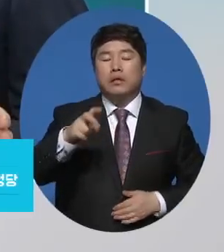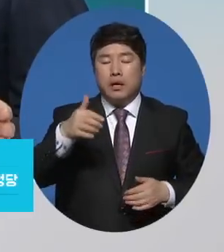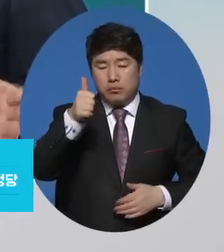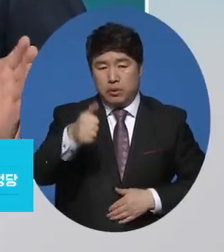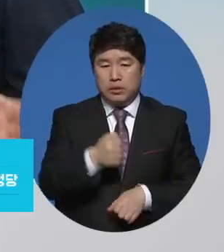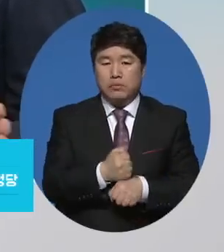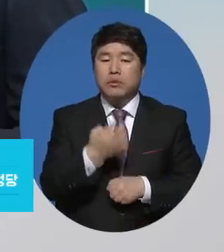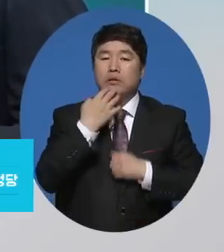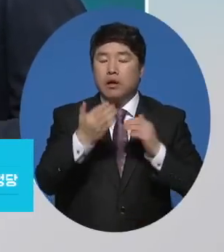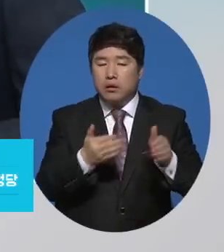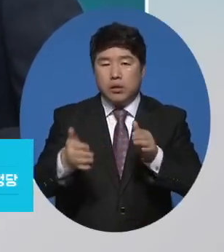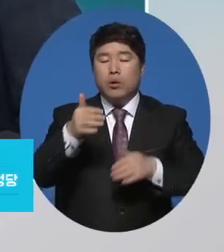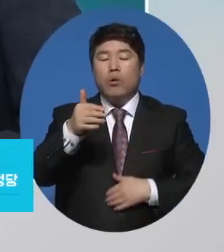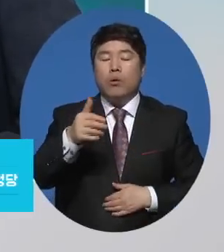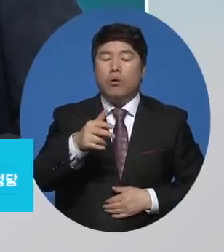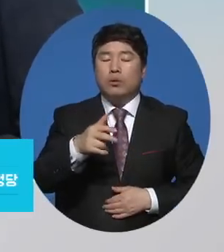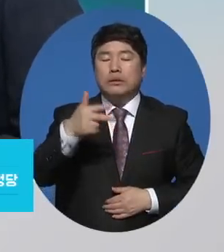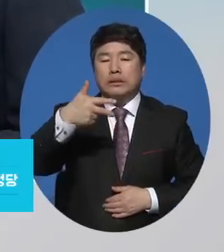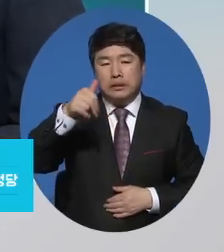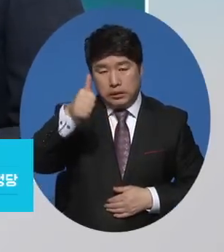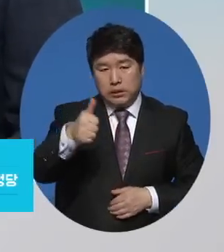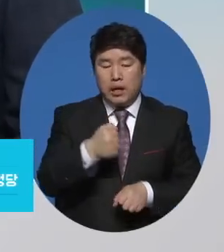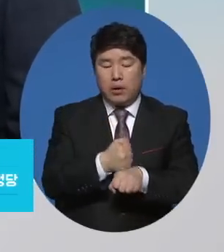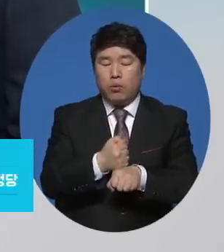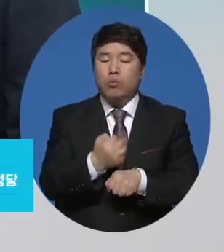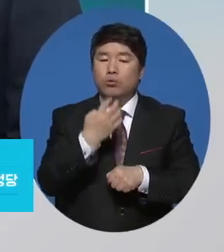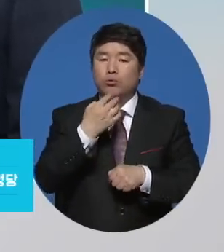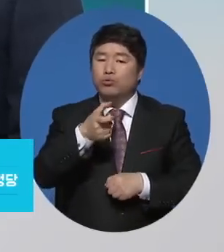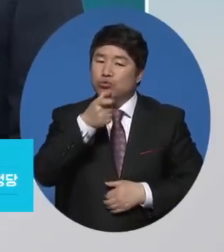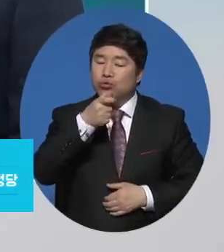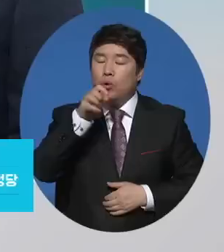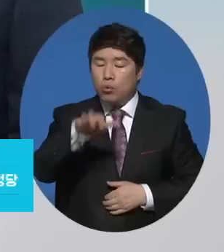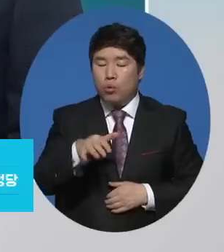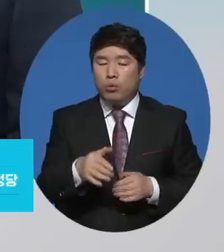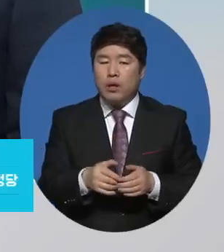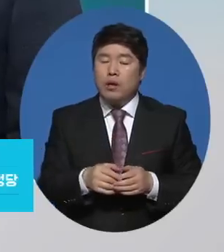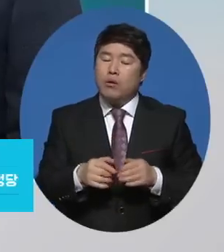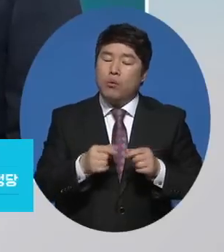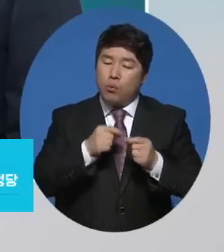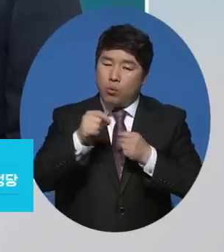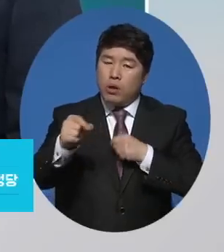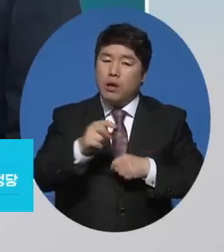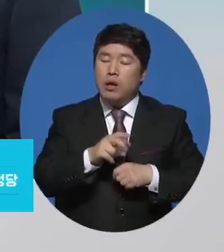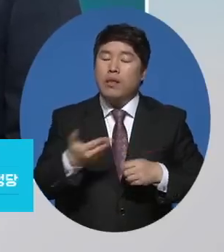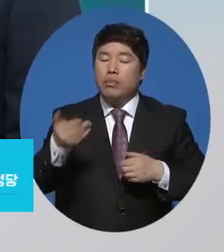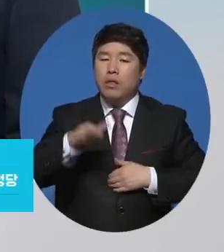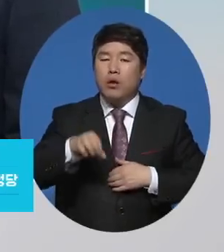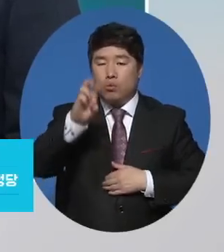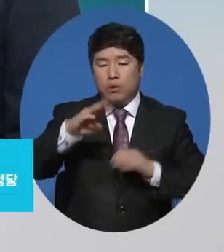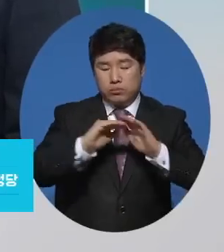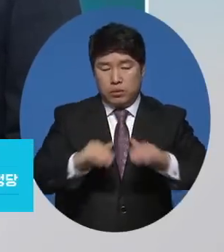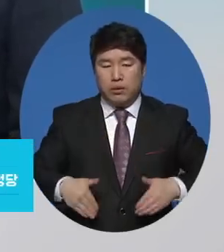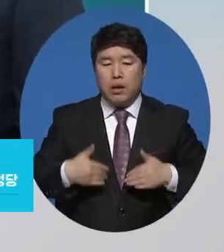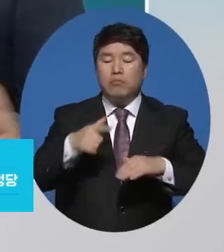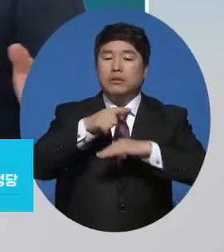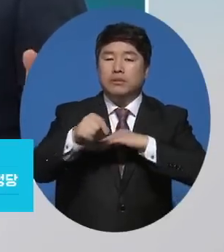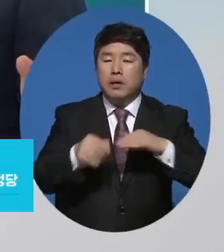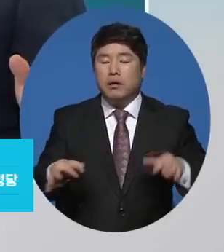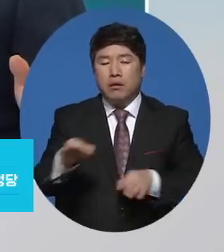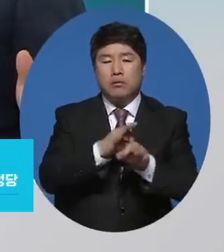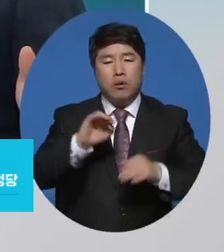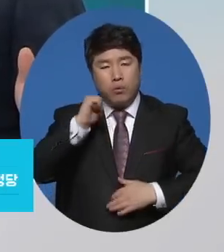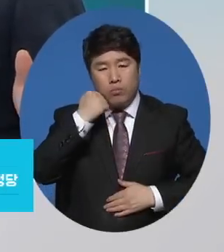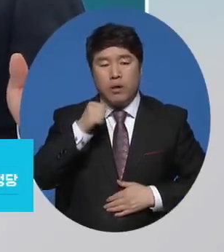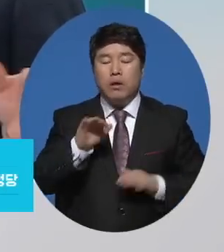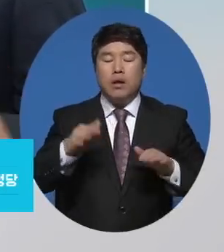지사를 하셨고 수원의 국회인 오래 하셨는데 이곳 광주 전남도 정말 지방 경제의 어려움 이거는 대한민국